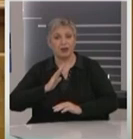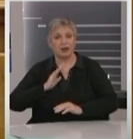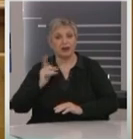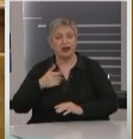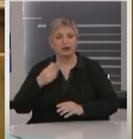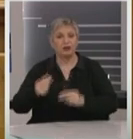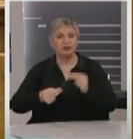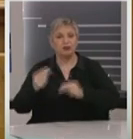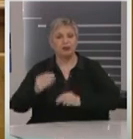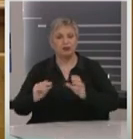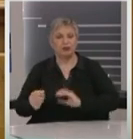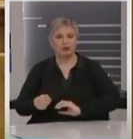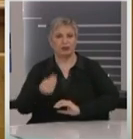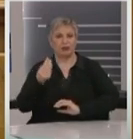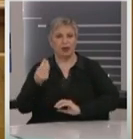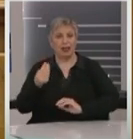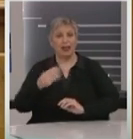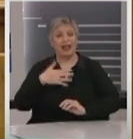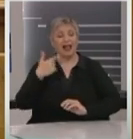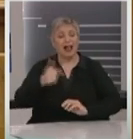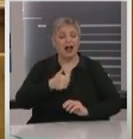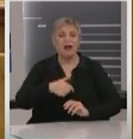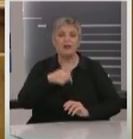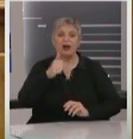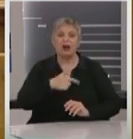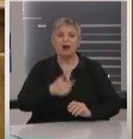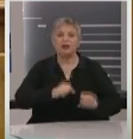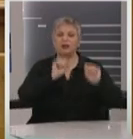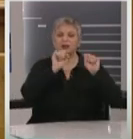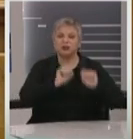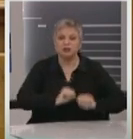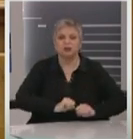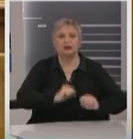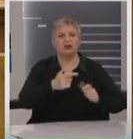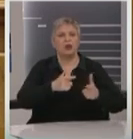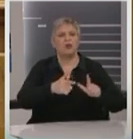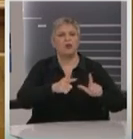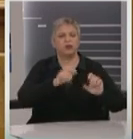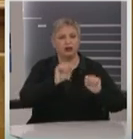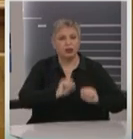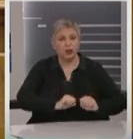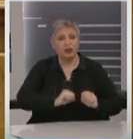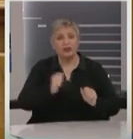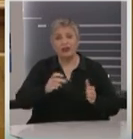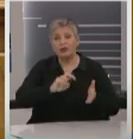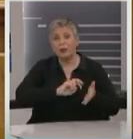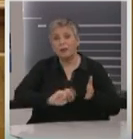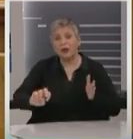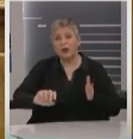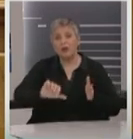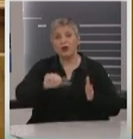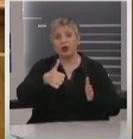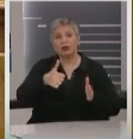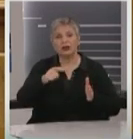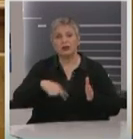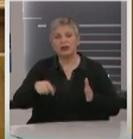οποιονδήποτε άλλο πιστωτή κατά τη διαδικασία αναγκαστικής εκτέλεσης ή πτώχευσης μιας επιχείρησης. Το υπογραμμίζω αυτό,